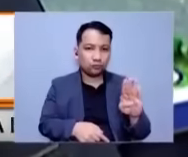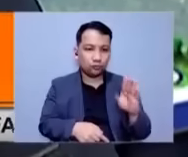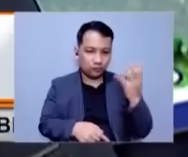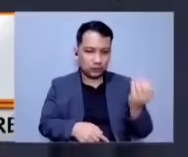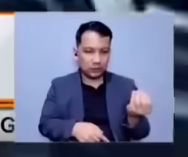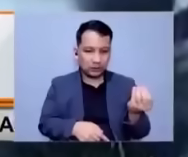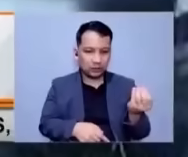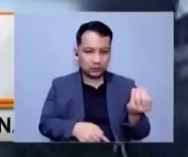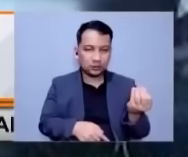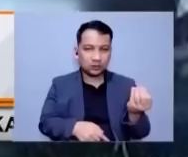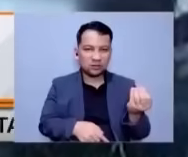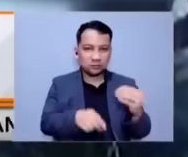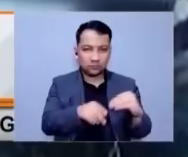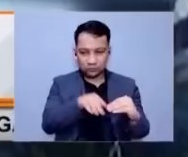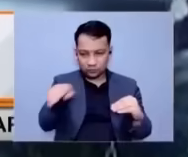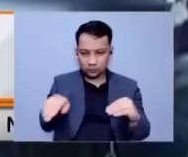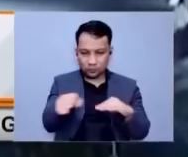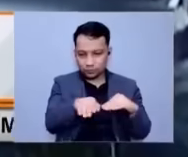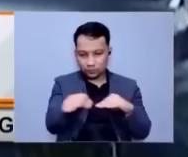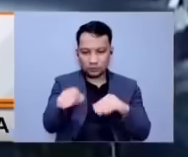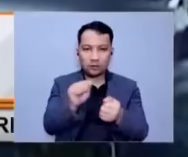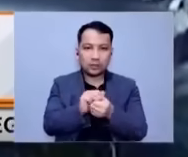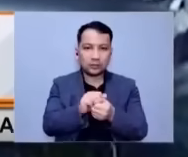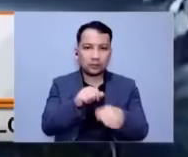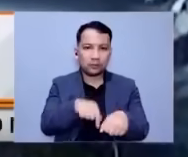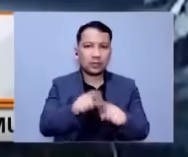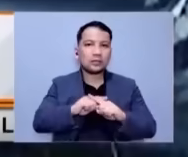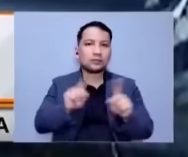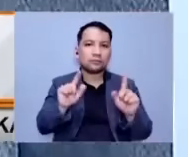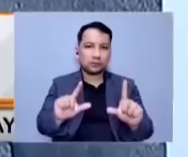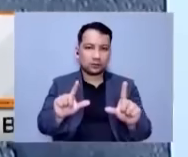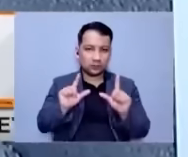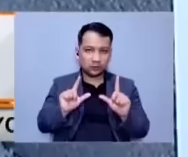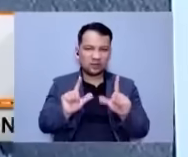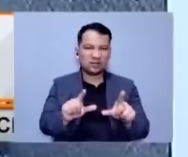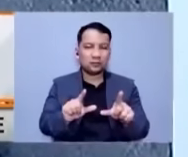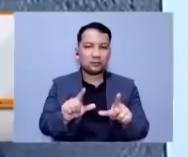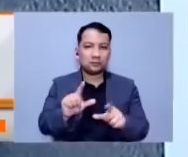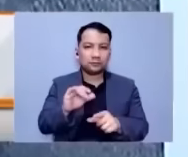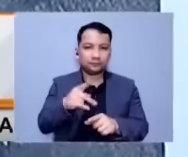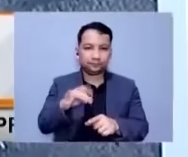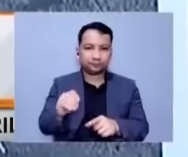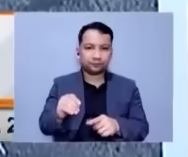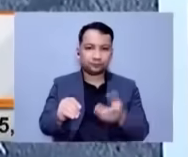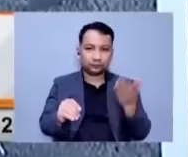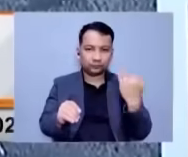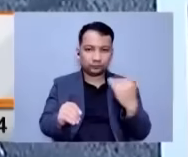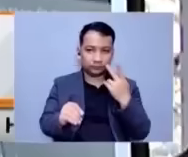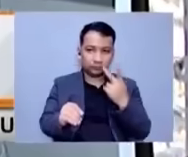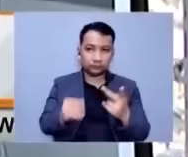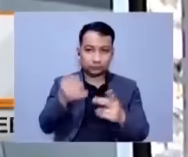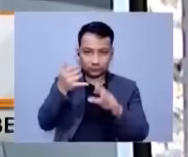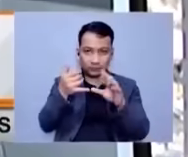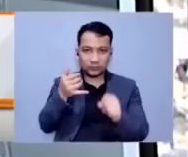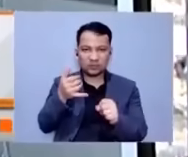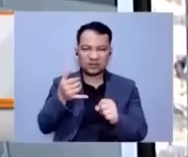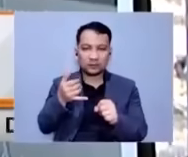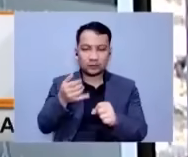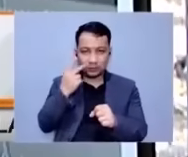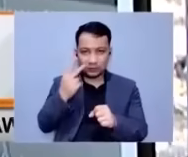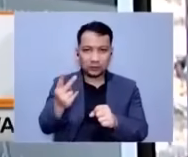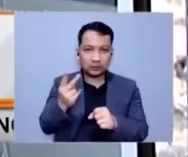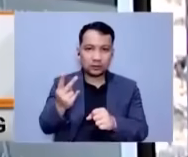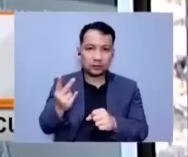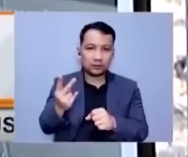sasakyan po na ito. Iba na ang mga plaka nakakabit sa mga inabandonang SUV kumpara sa mga plate number na nakunan sa CCTV nang datnan ito ng mga pulis.